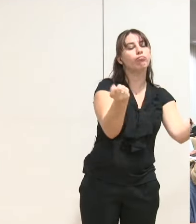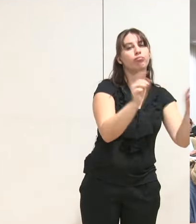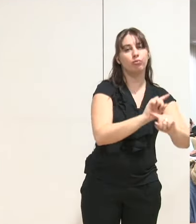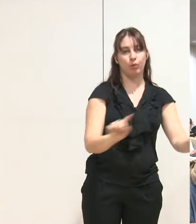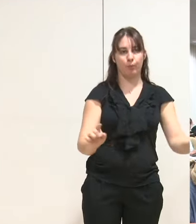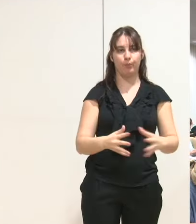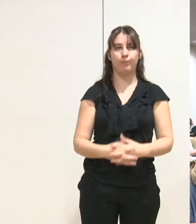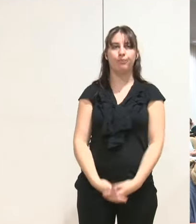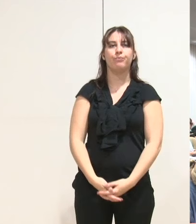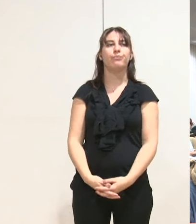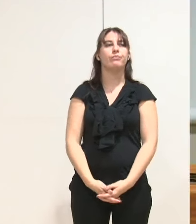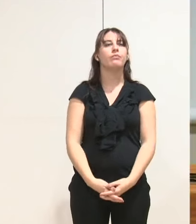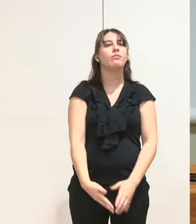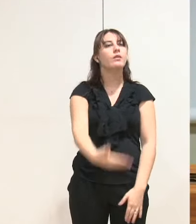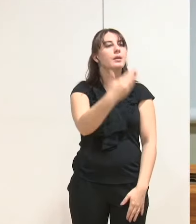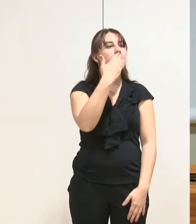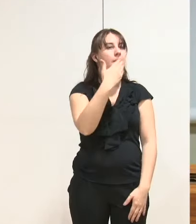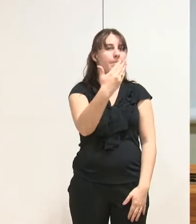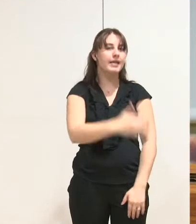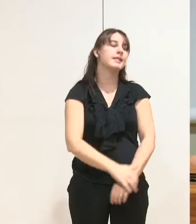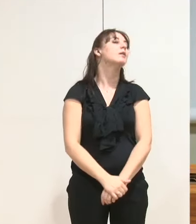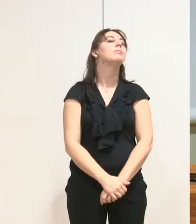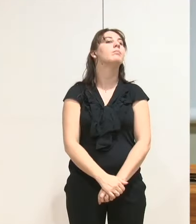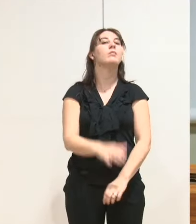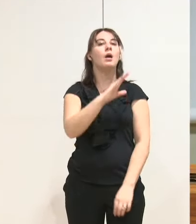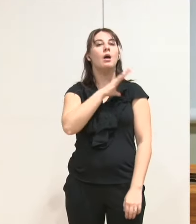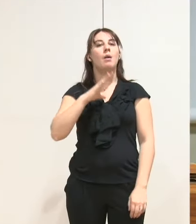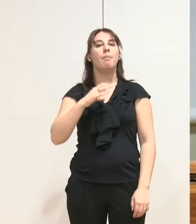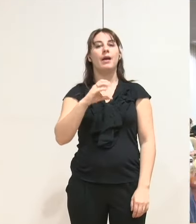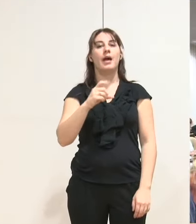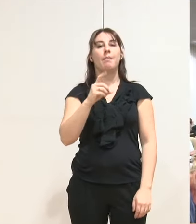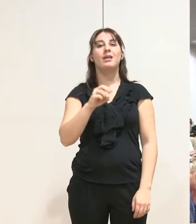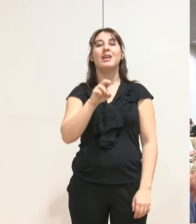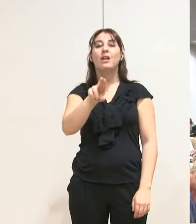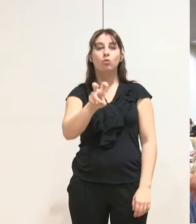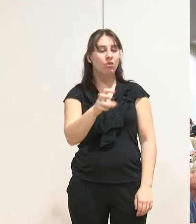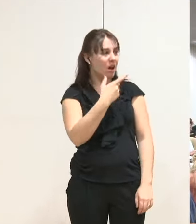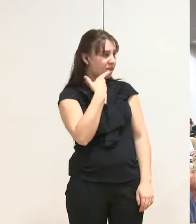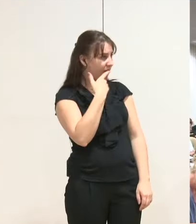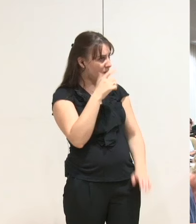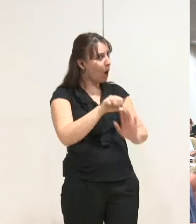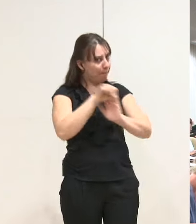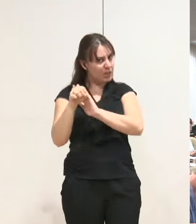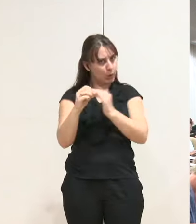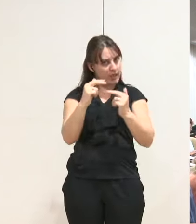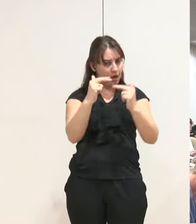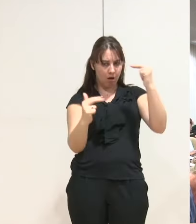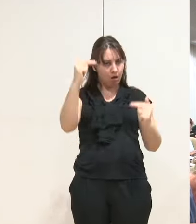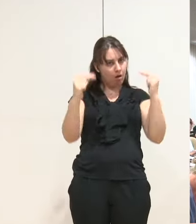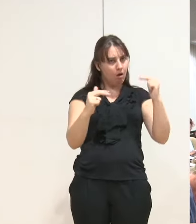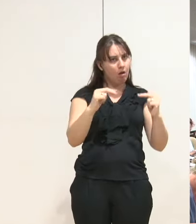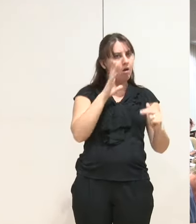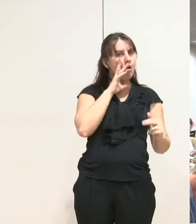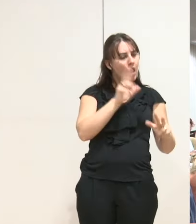secours merci Madame Cadou ce qui sousentend que vous hiérarchisez l'hébergement est moins